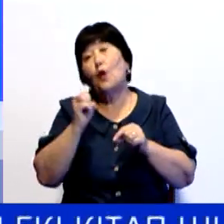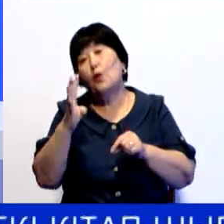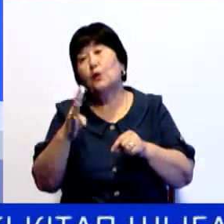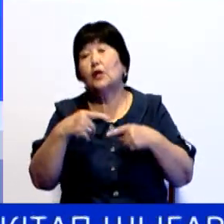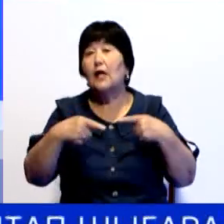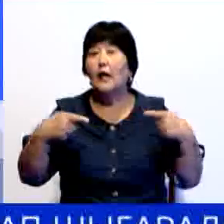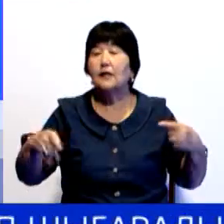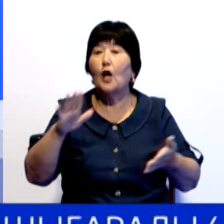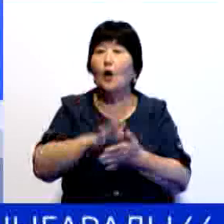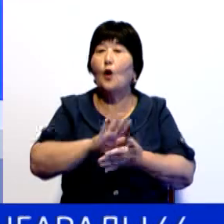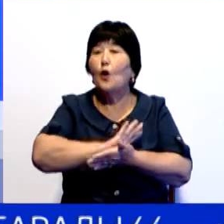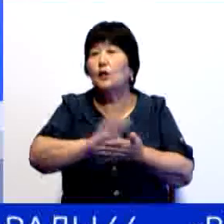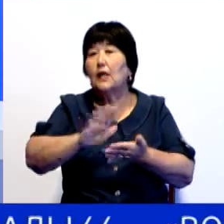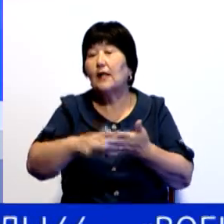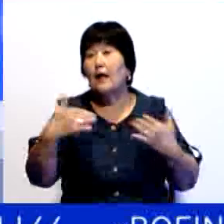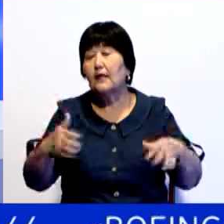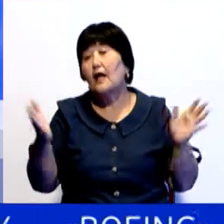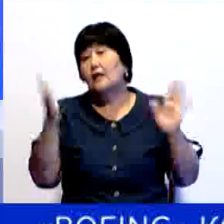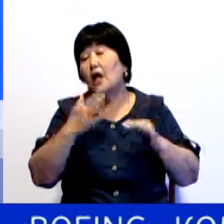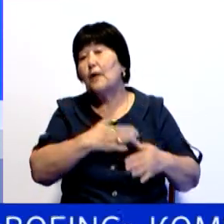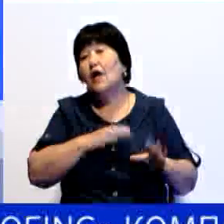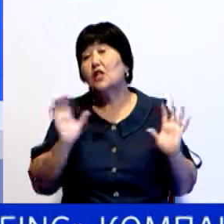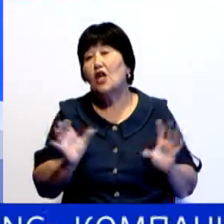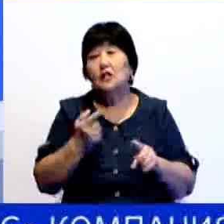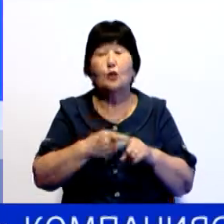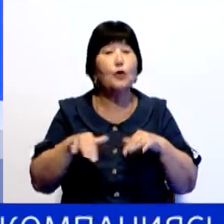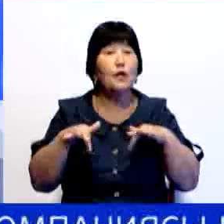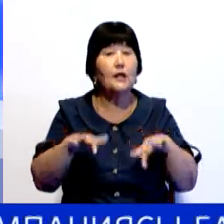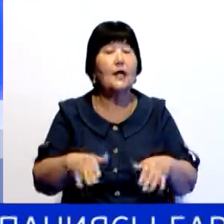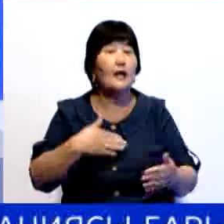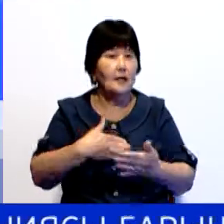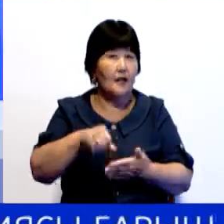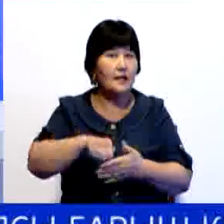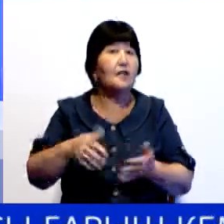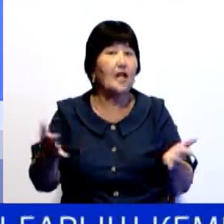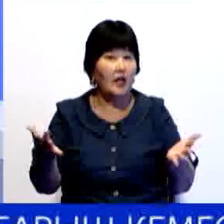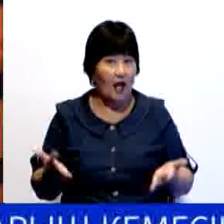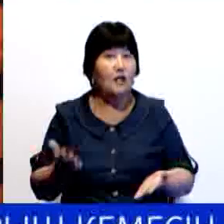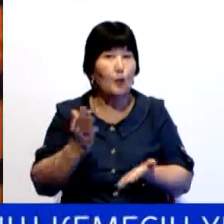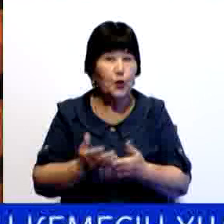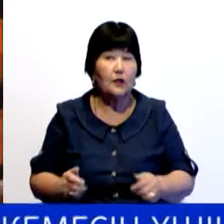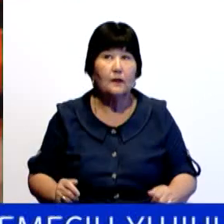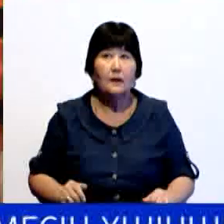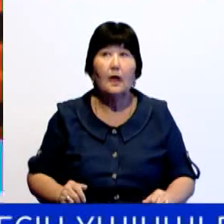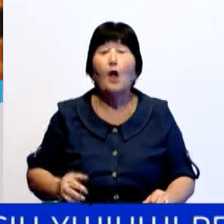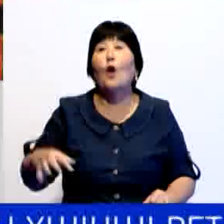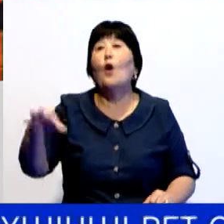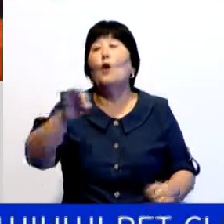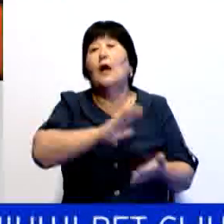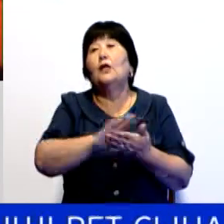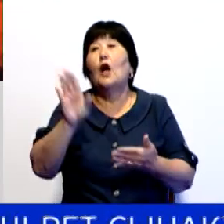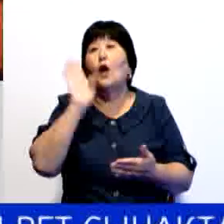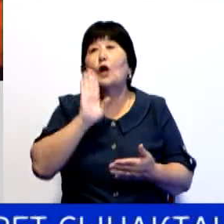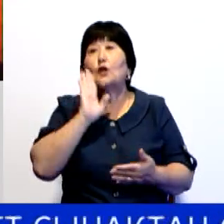тоннадан астам қоқыстан аршылған. Табиғат жанашырлары бұл іске еріктілерді де тартып отыр. Облыста таза су